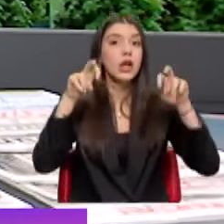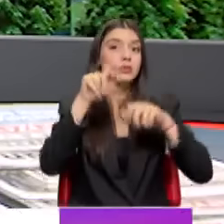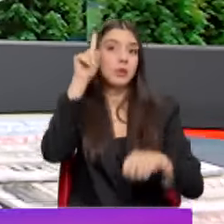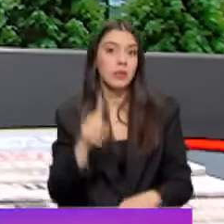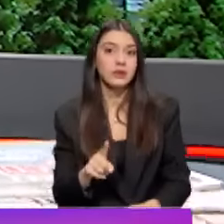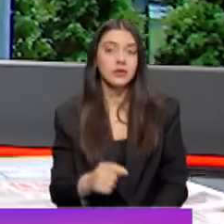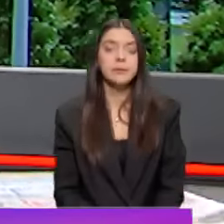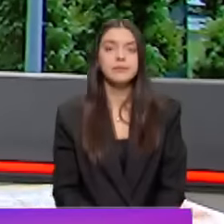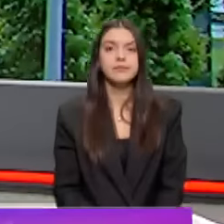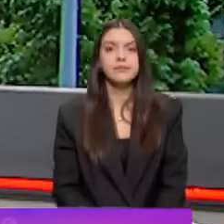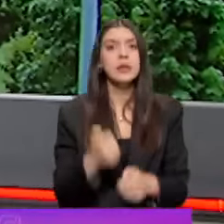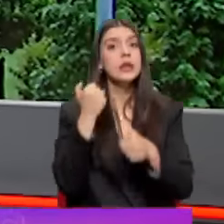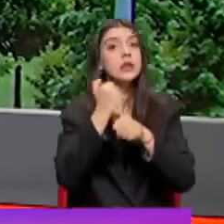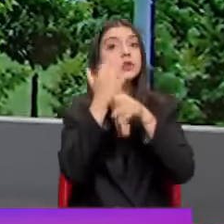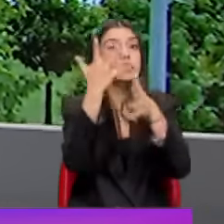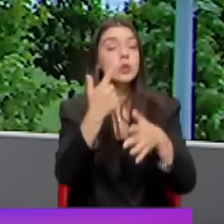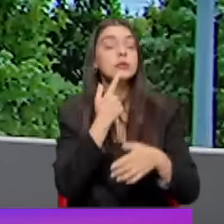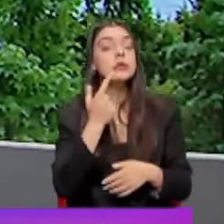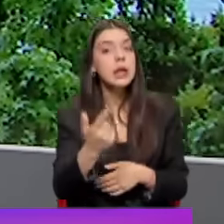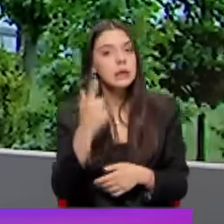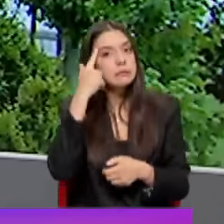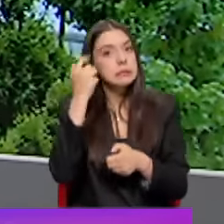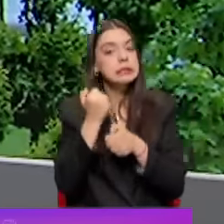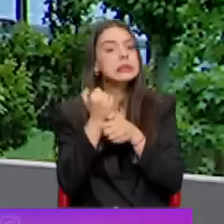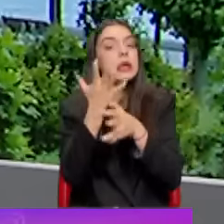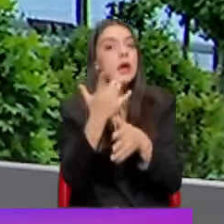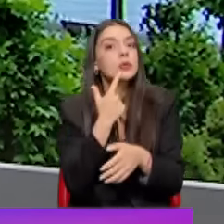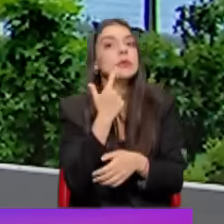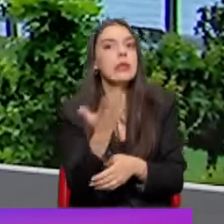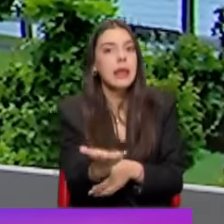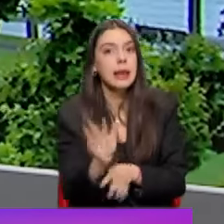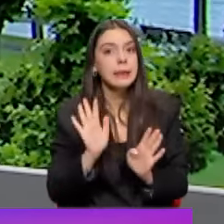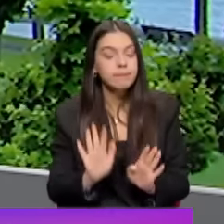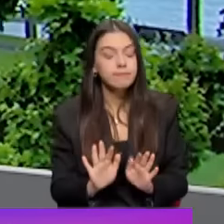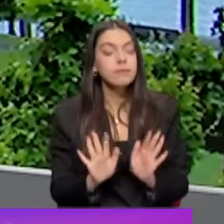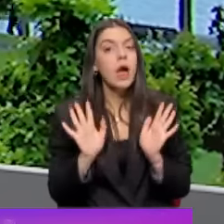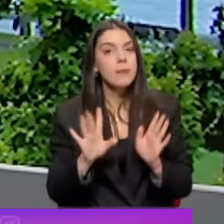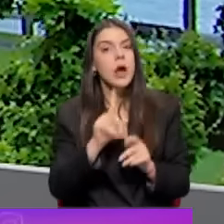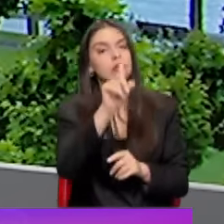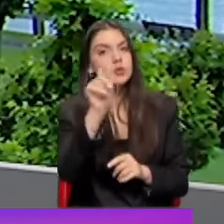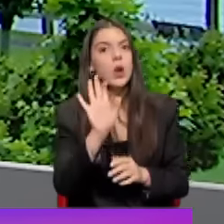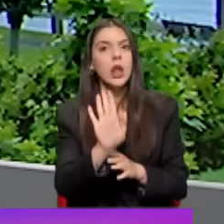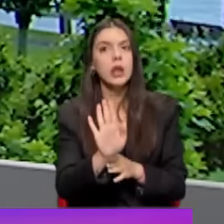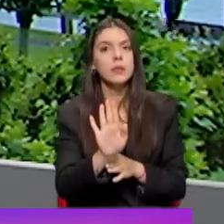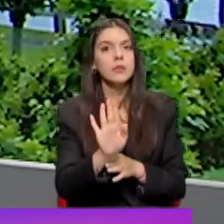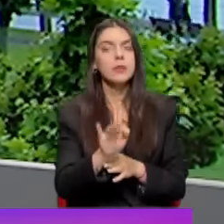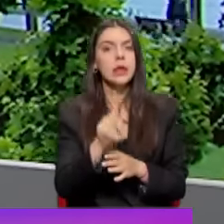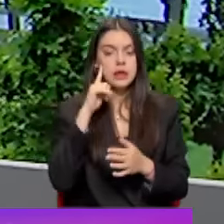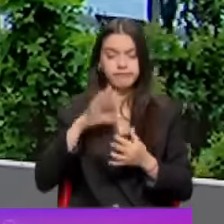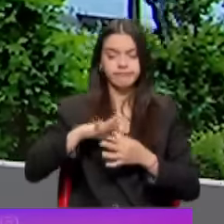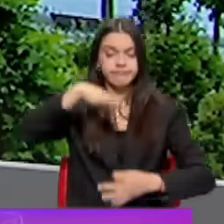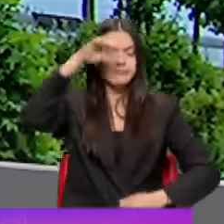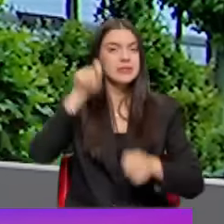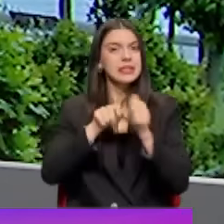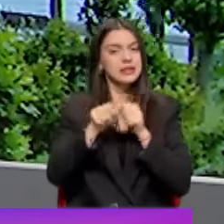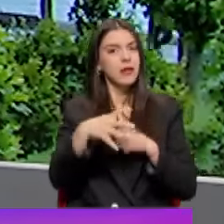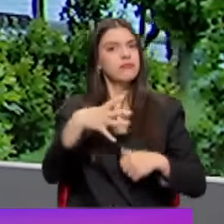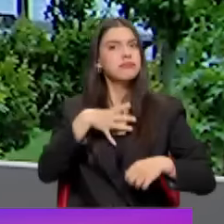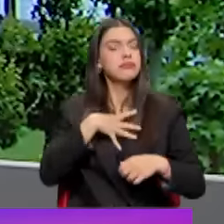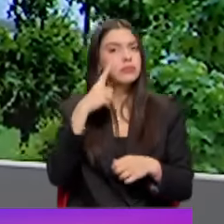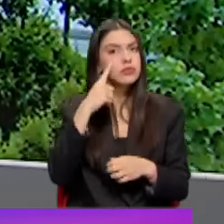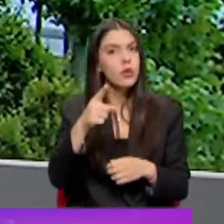başlattı geçmiş olsun dileyelim başsağlığı dileklerimizi iletelim ama soralım bireysel silahlanma ve buna bağlı